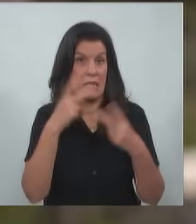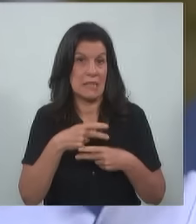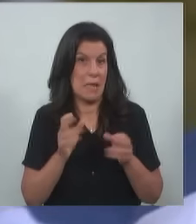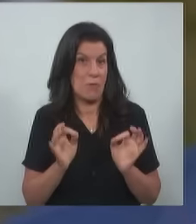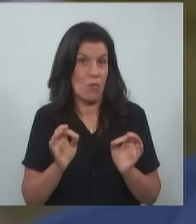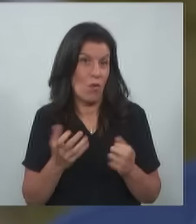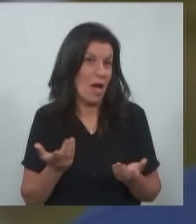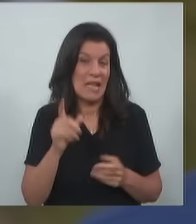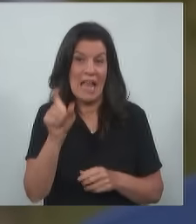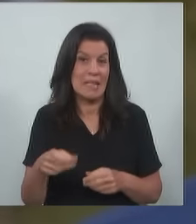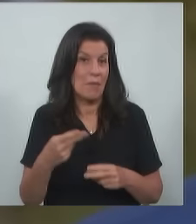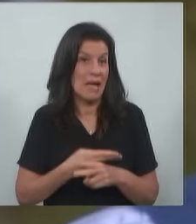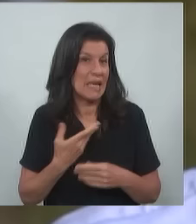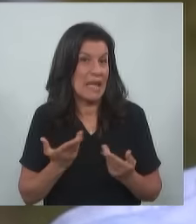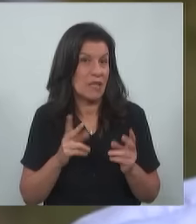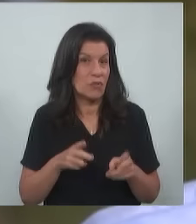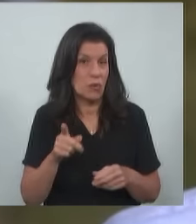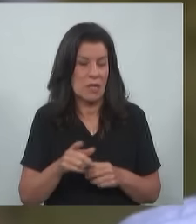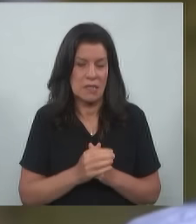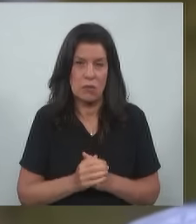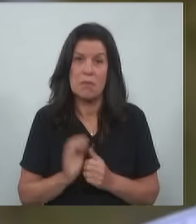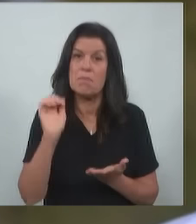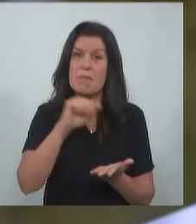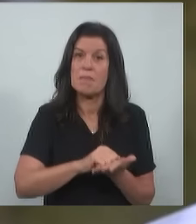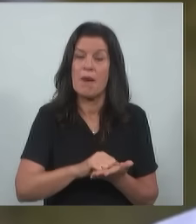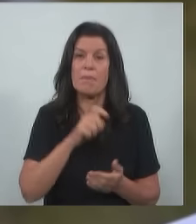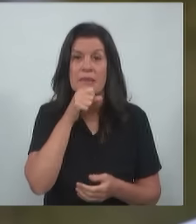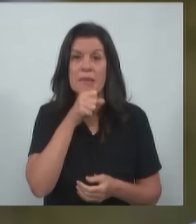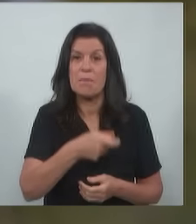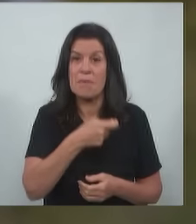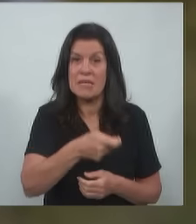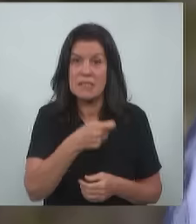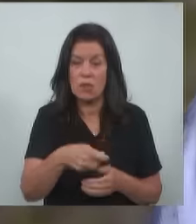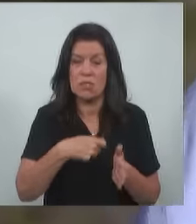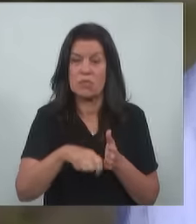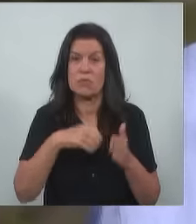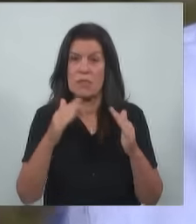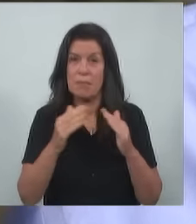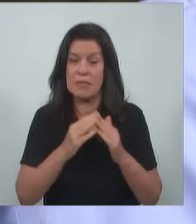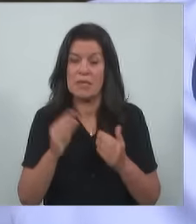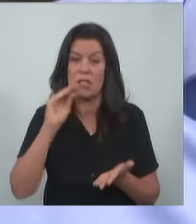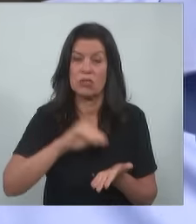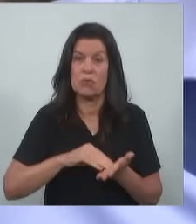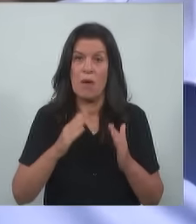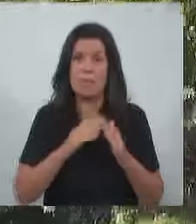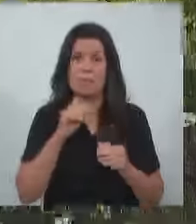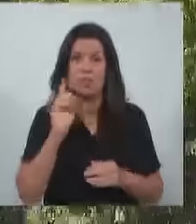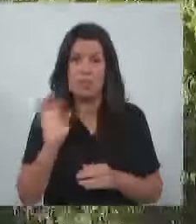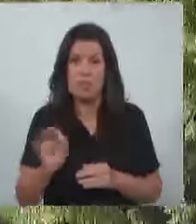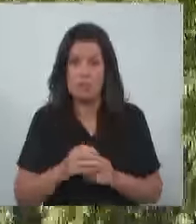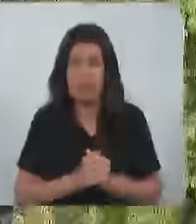האפשרות הזאת. מממנים פנסיות, מממנים את שיפוץ הבתים, את רישום הבתים על שמם, והמדינה לוקחת את